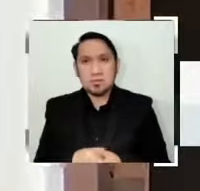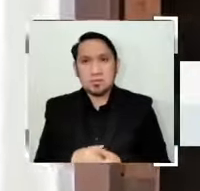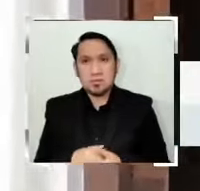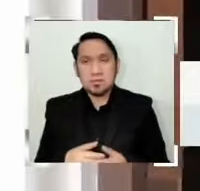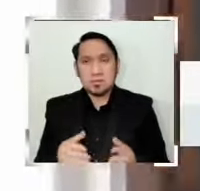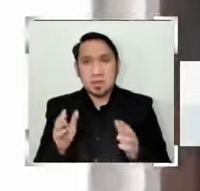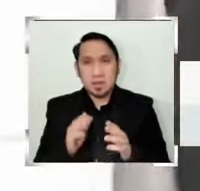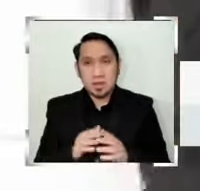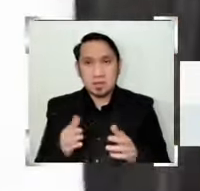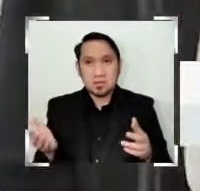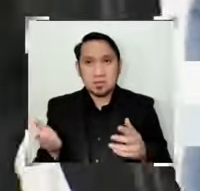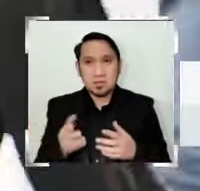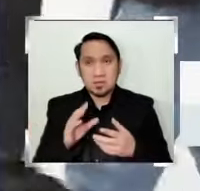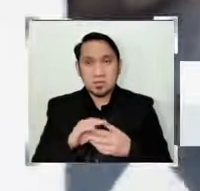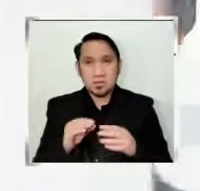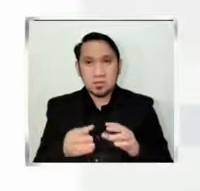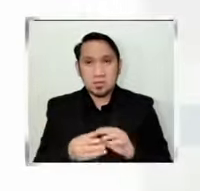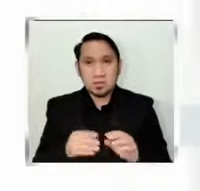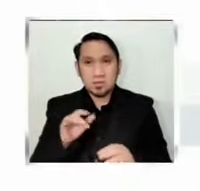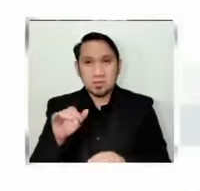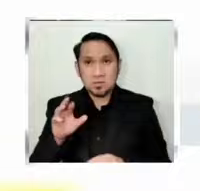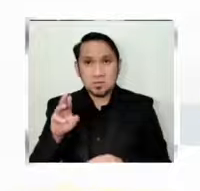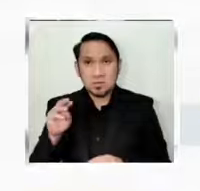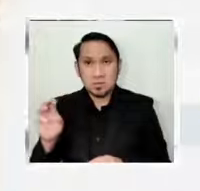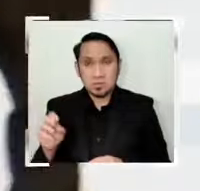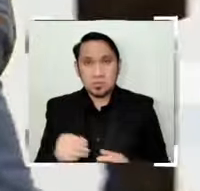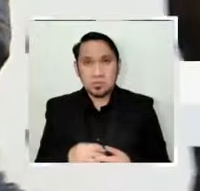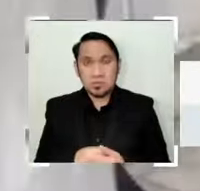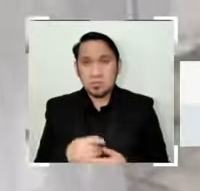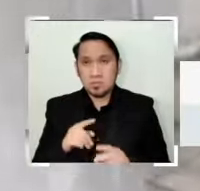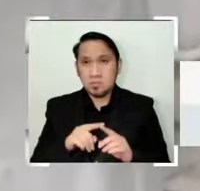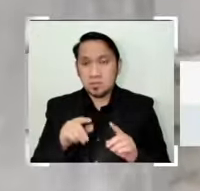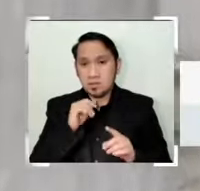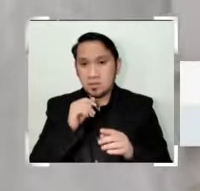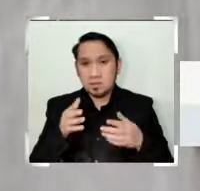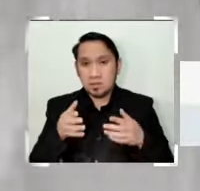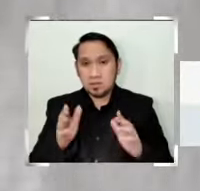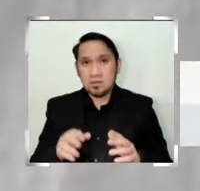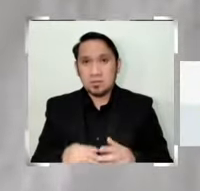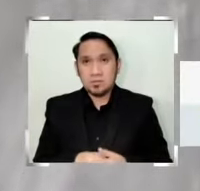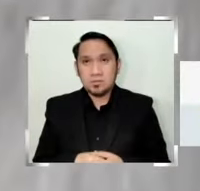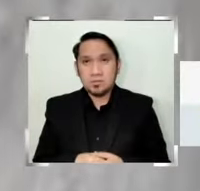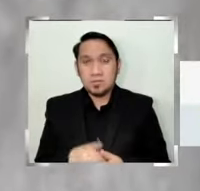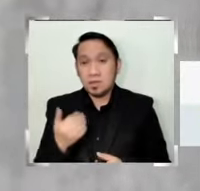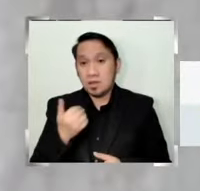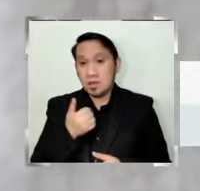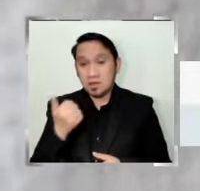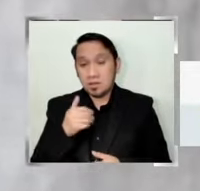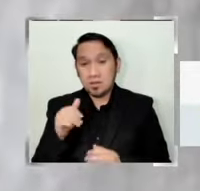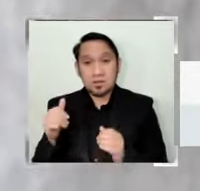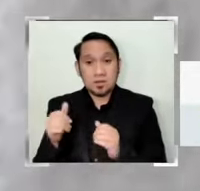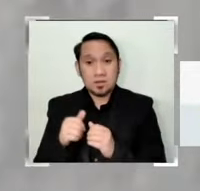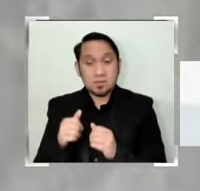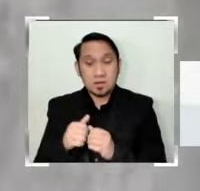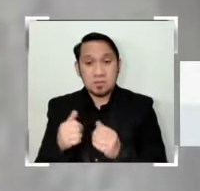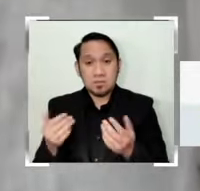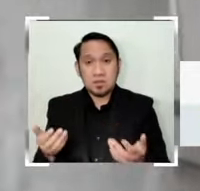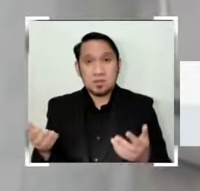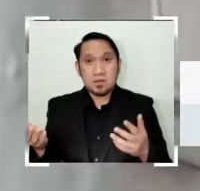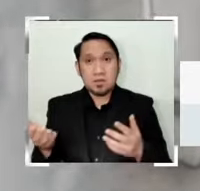ng kontrasalaysay si Jerome Balot pero hindi siya pinayagan. Ang iba pa nilang kasamahan naghain ng withdrawal